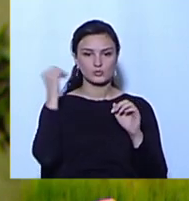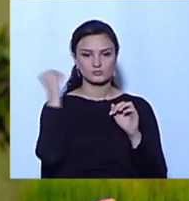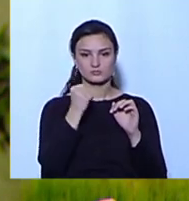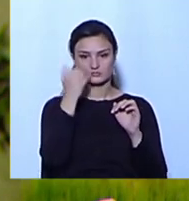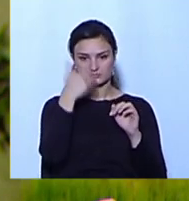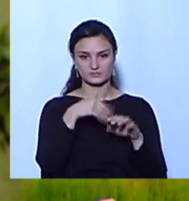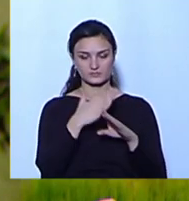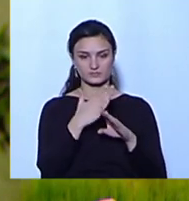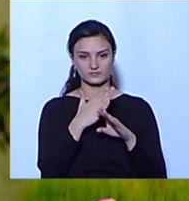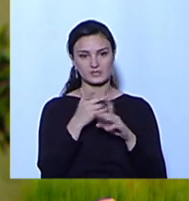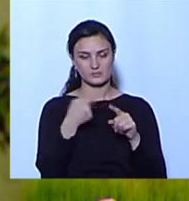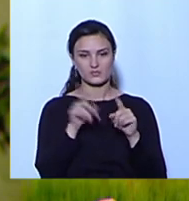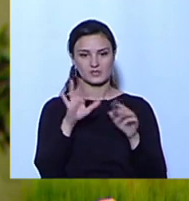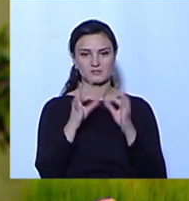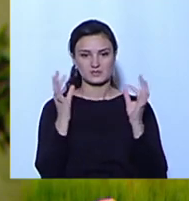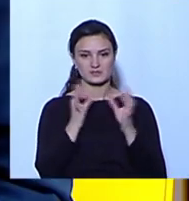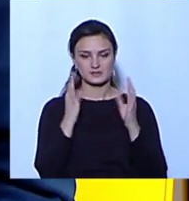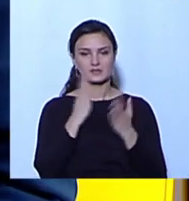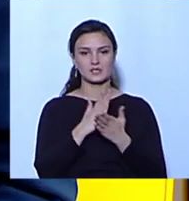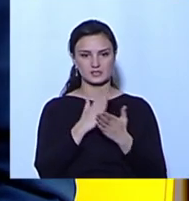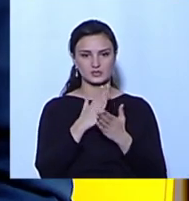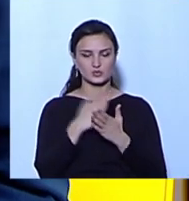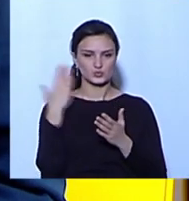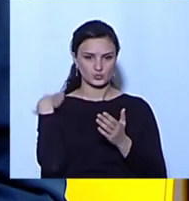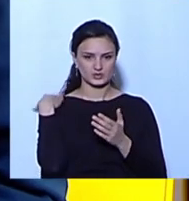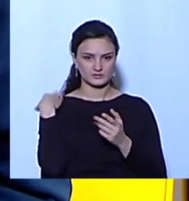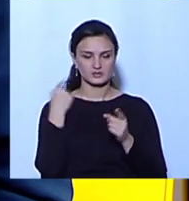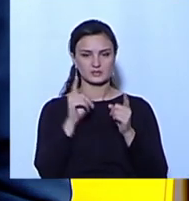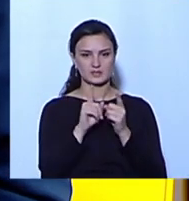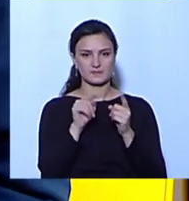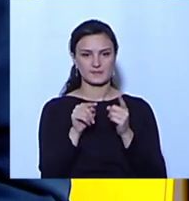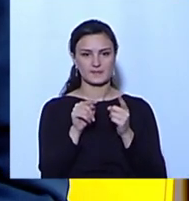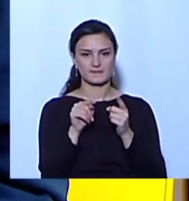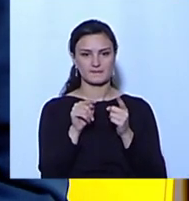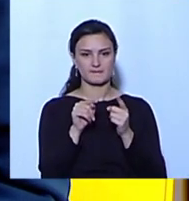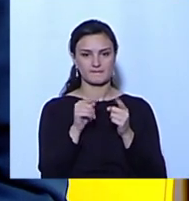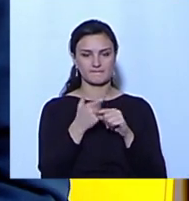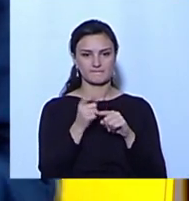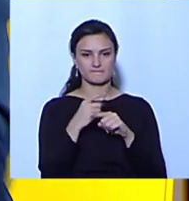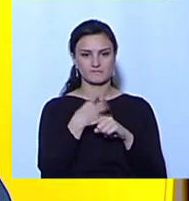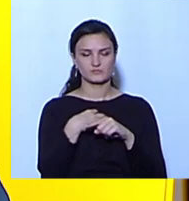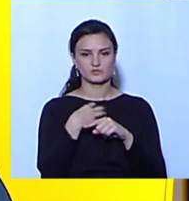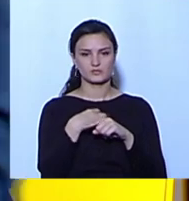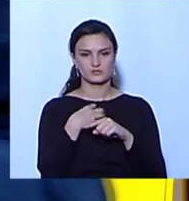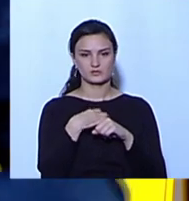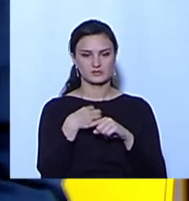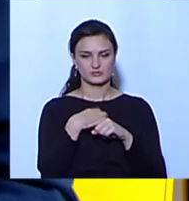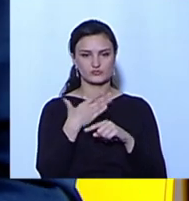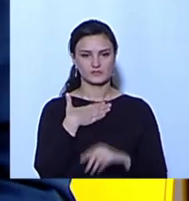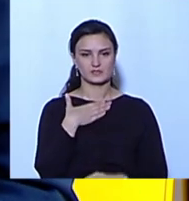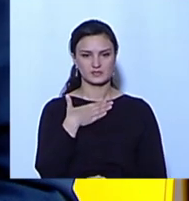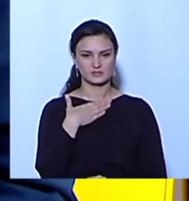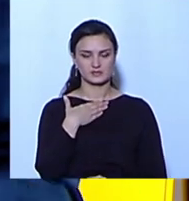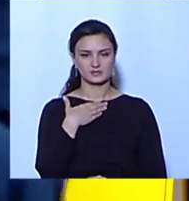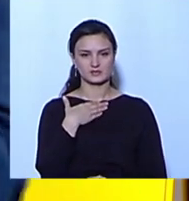არსებობს თურმე. მოდით ეს აგვიხსენით. არსებობს, ეხლა ზურგის ტვინს ასე ვთქვათ, აი ამ პატარა ასე ვთქვათ და ძალიან მნიშვნელოვან ჩვენს ასე